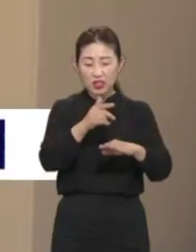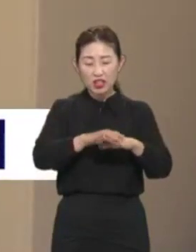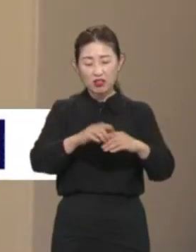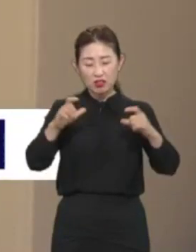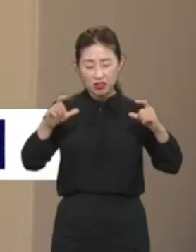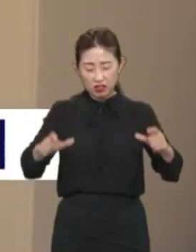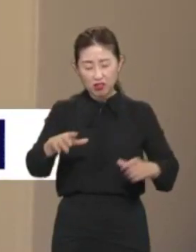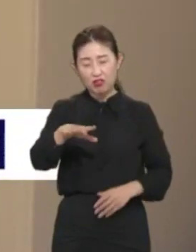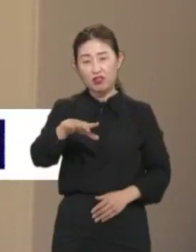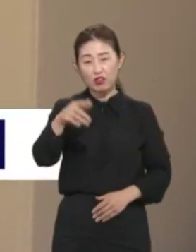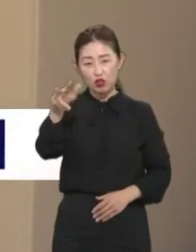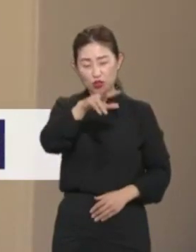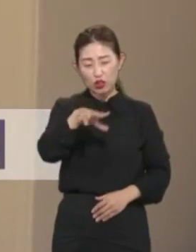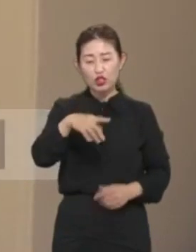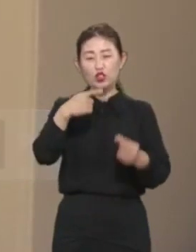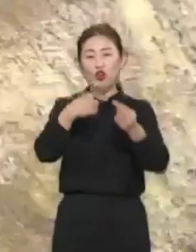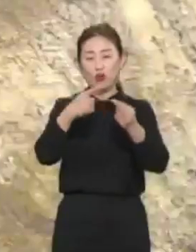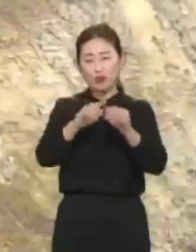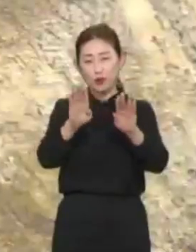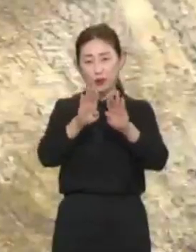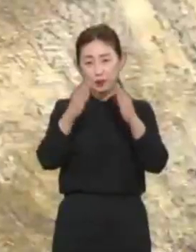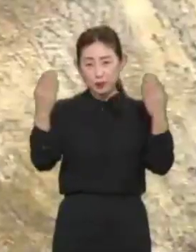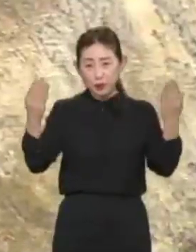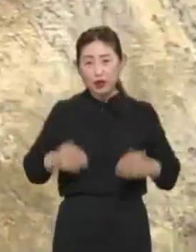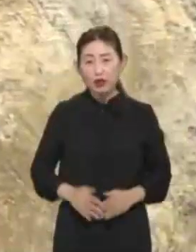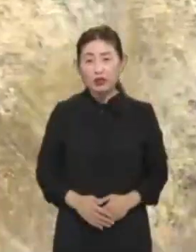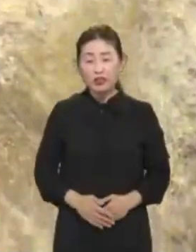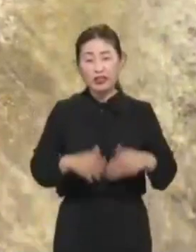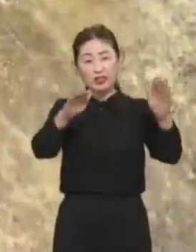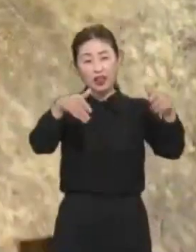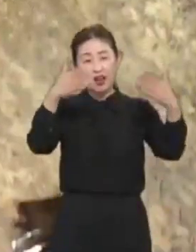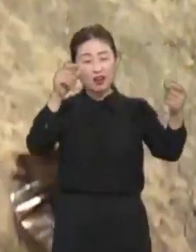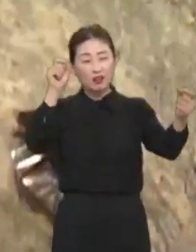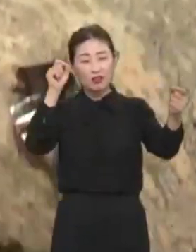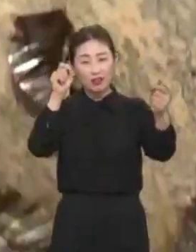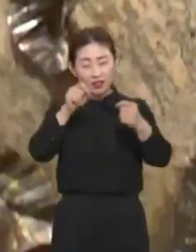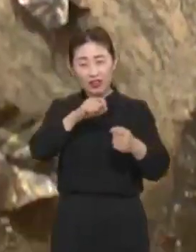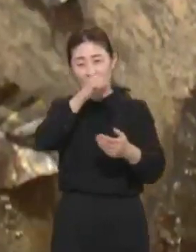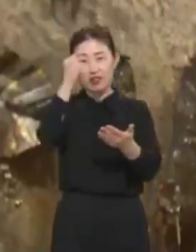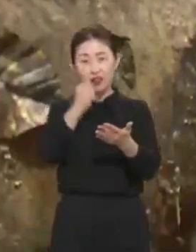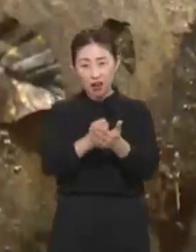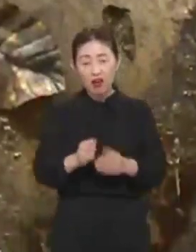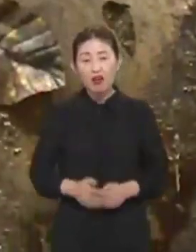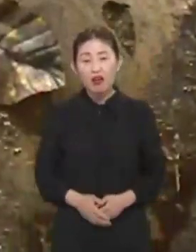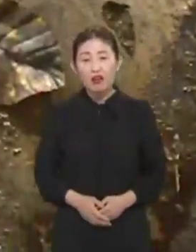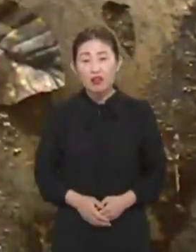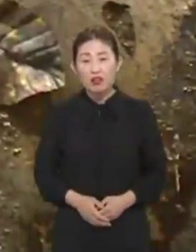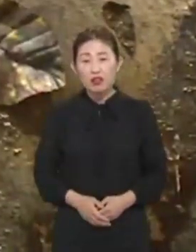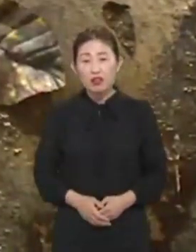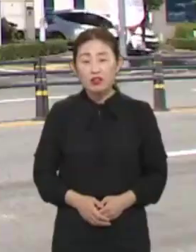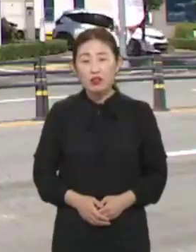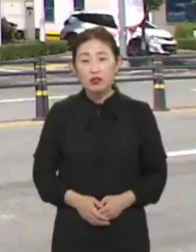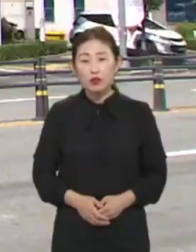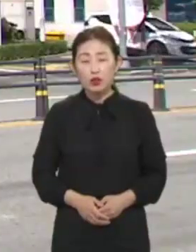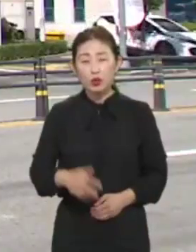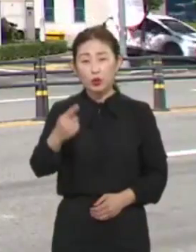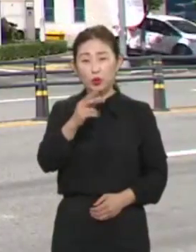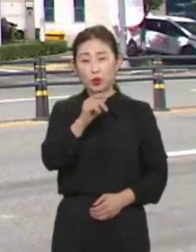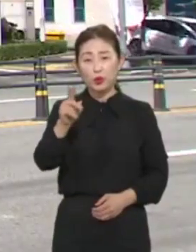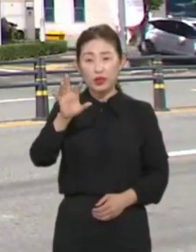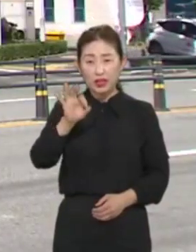대전에서 열립니다. 가을이 오는 길목에 계절을 느끼기 더없이 좋은 전시로 일제강점기 동양척식 주식회사